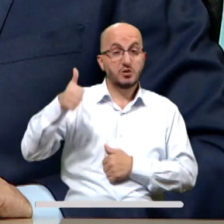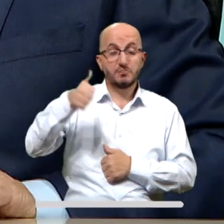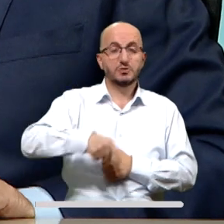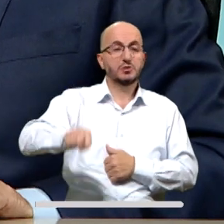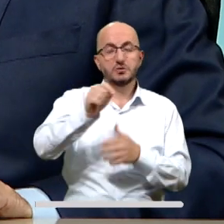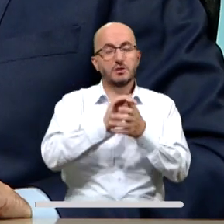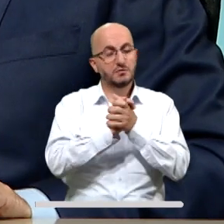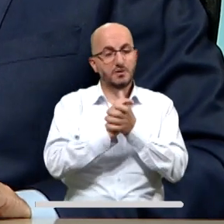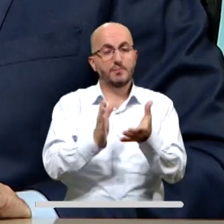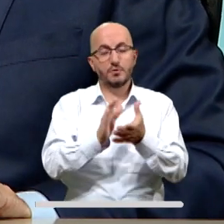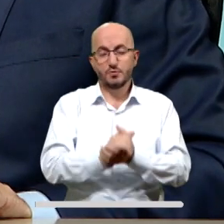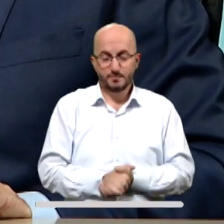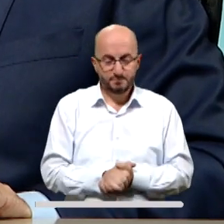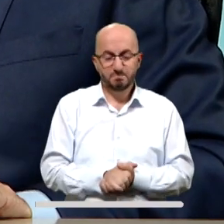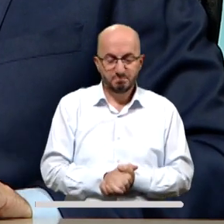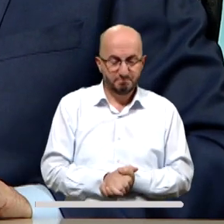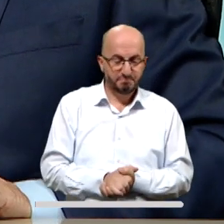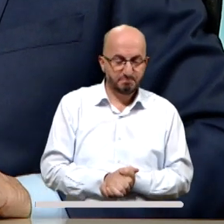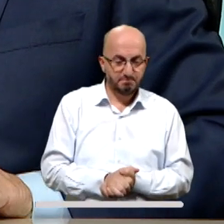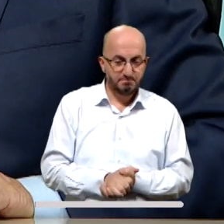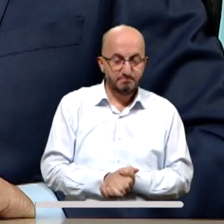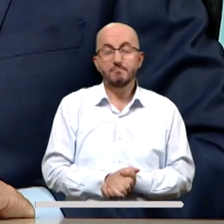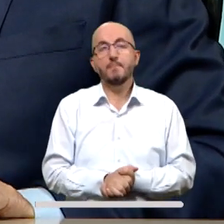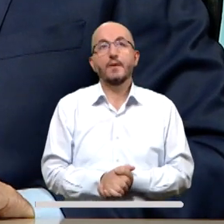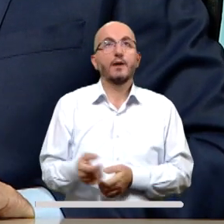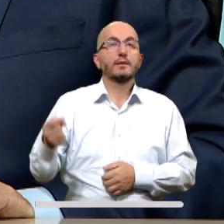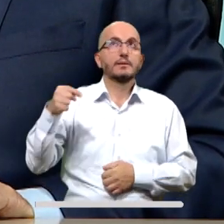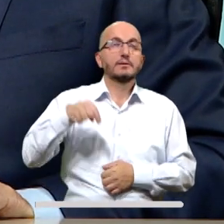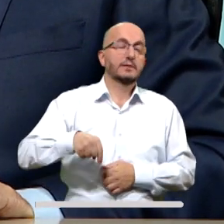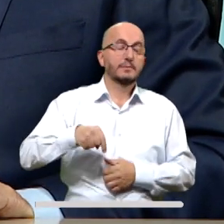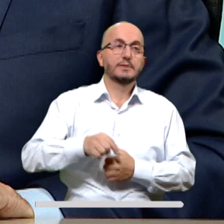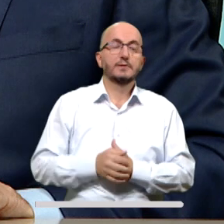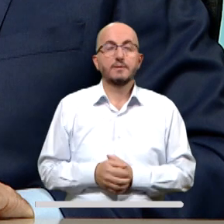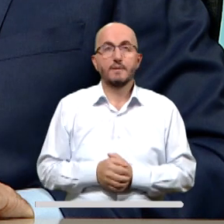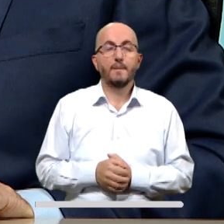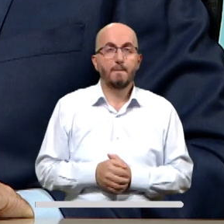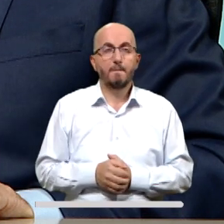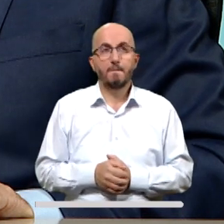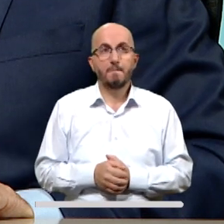sizleri tebrik ediyorum. Allah razı olsun hocam. Çok sağ olun. Şimdi